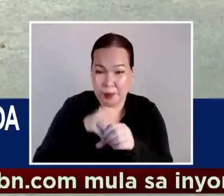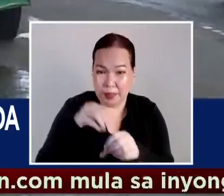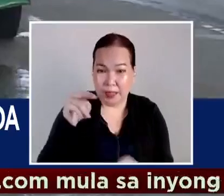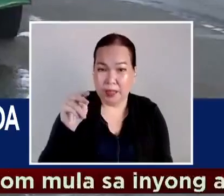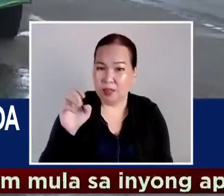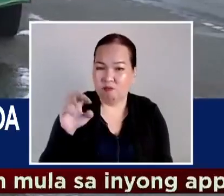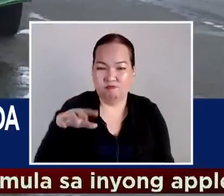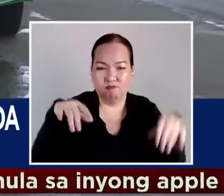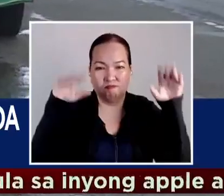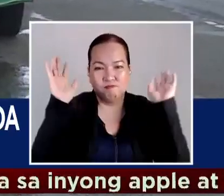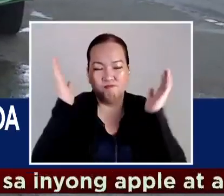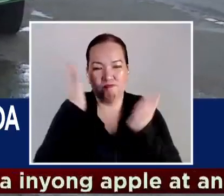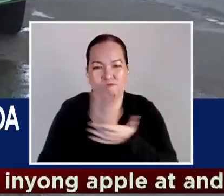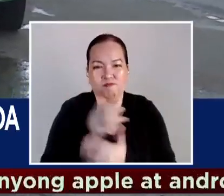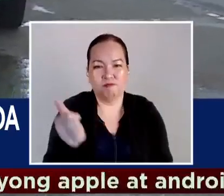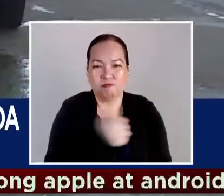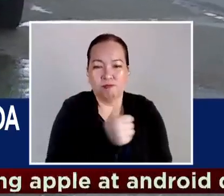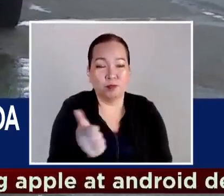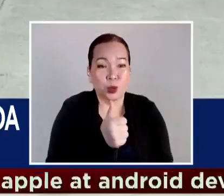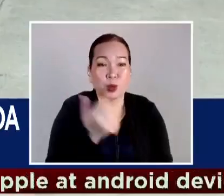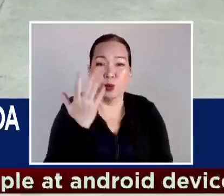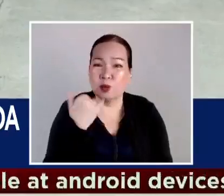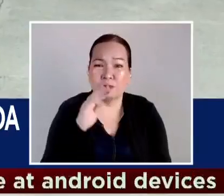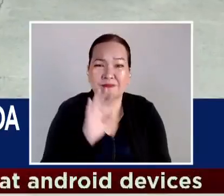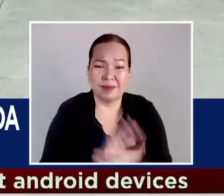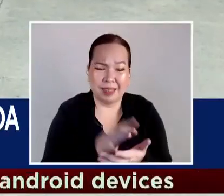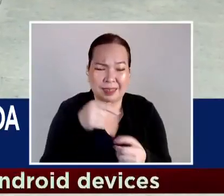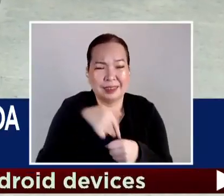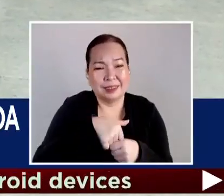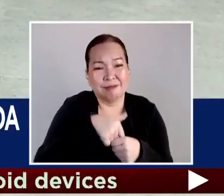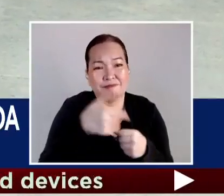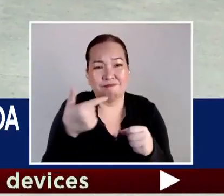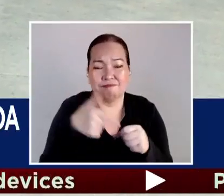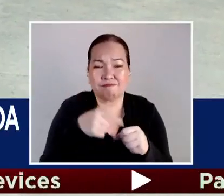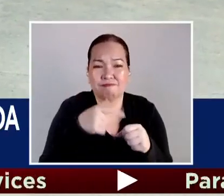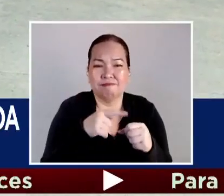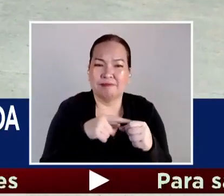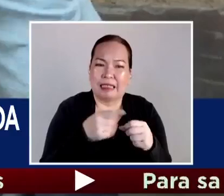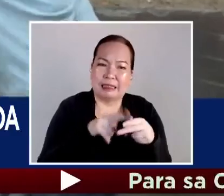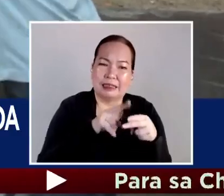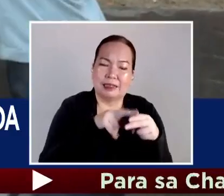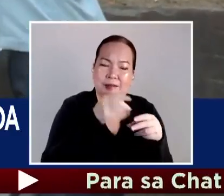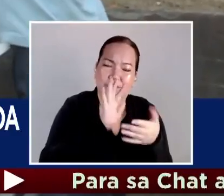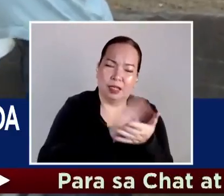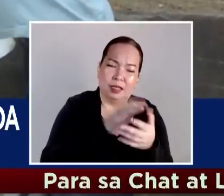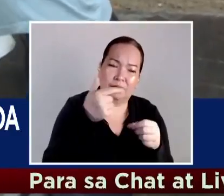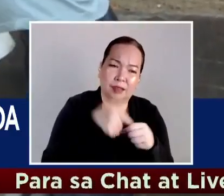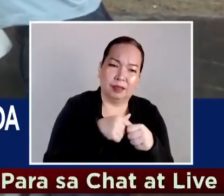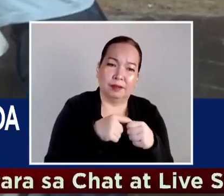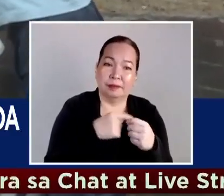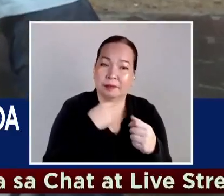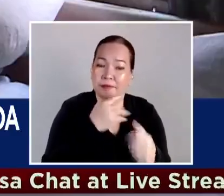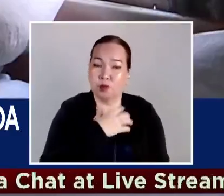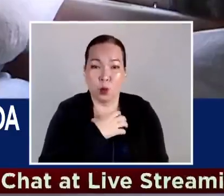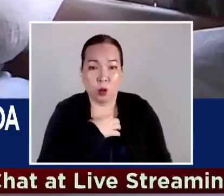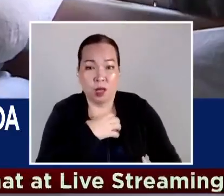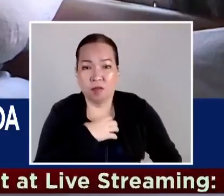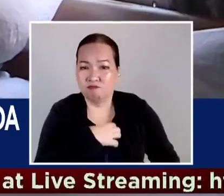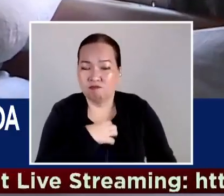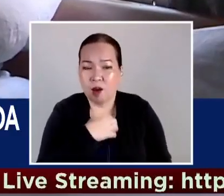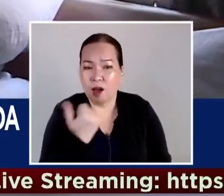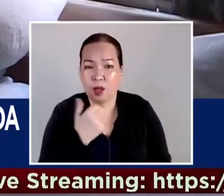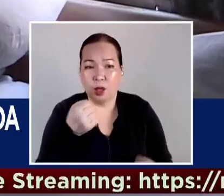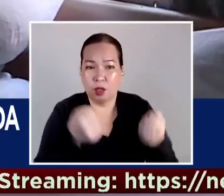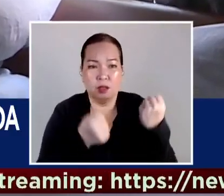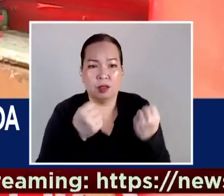huminto muna sa pamamasada dahil hindi nila kaya ang patuloy na pagtaas ng krudo. Reklamo rin ng ibang tsuper, hindi pa